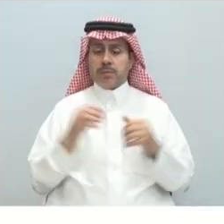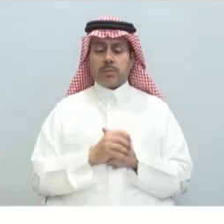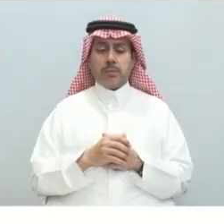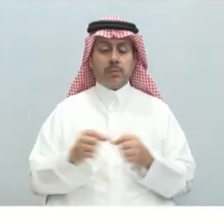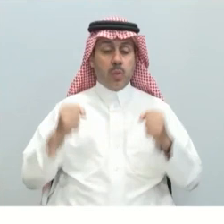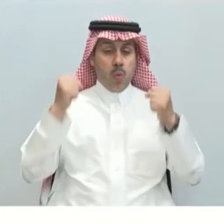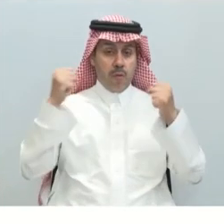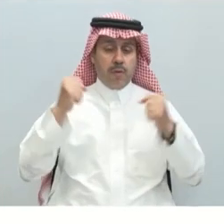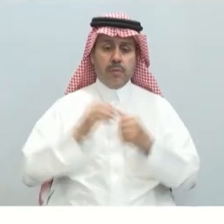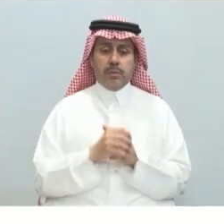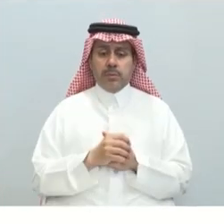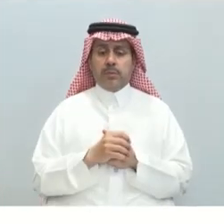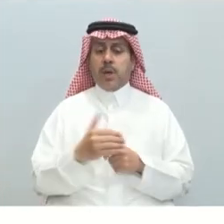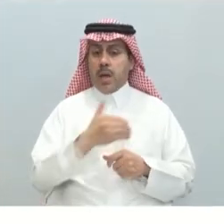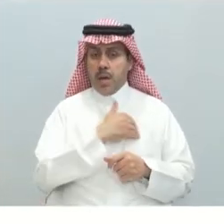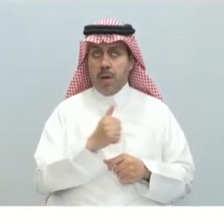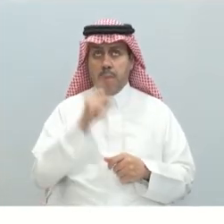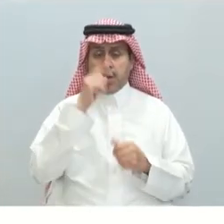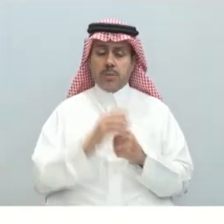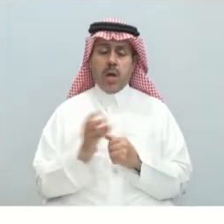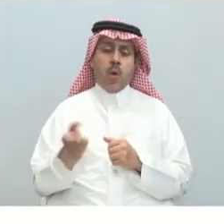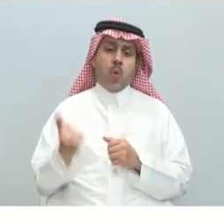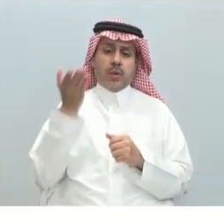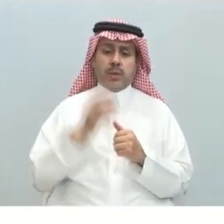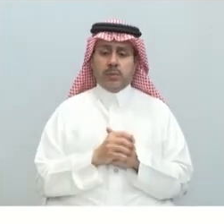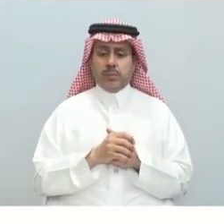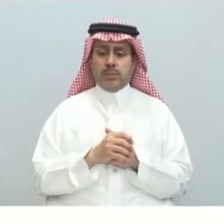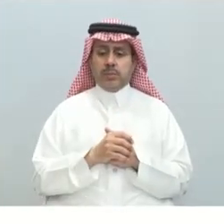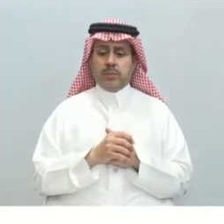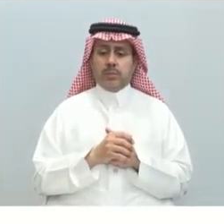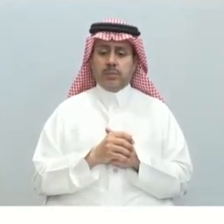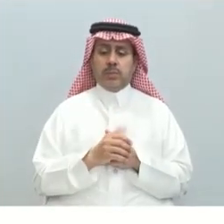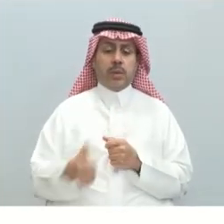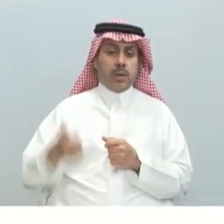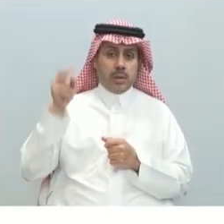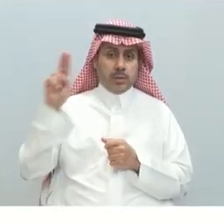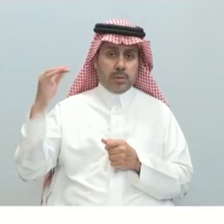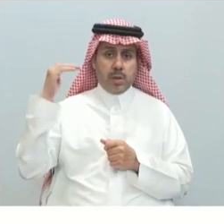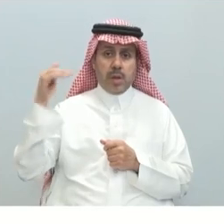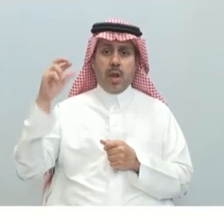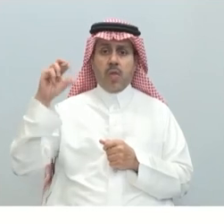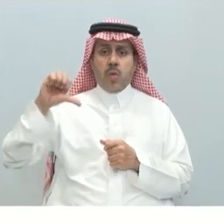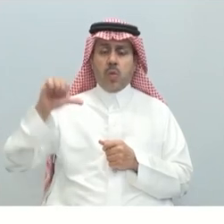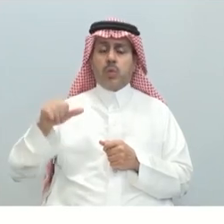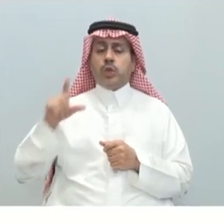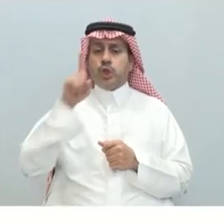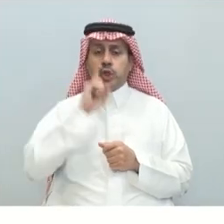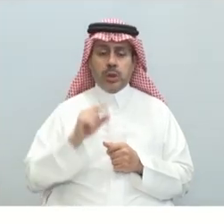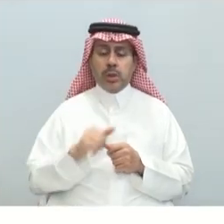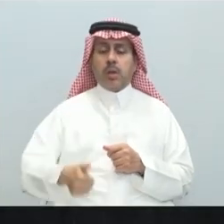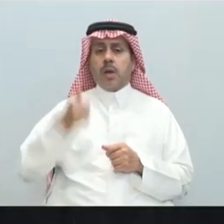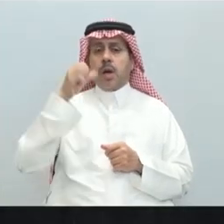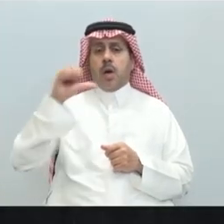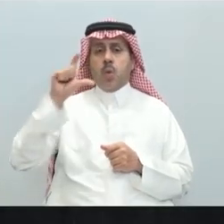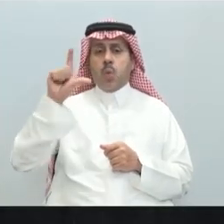ووفقهم الى الايمان به سبحانه وتعالى قوله تعالى اتخذوا الشياطين اولياء